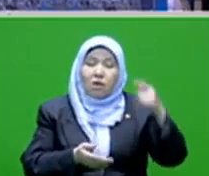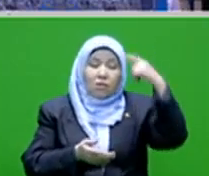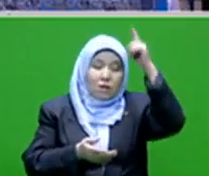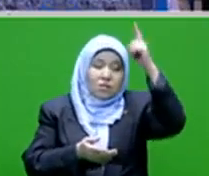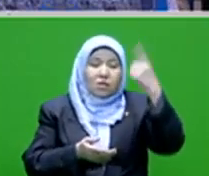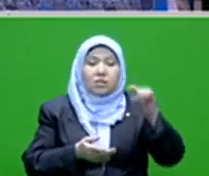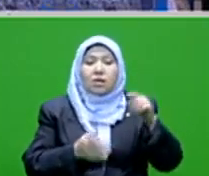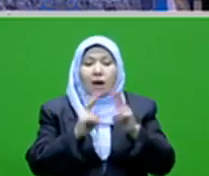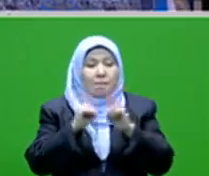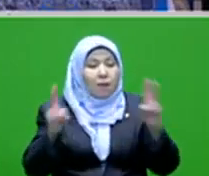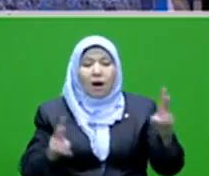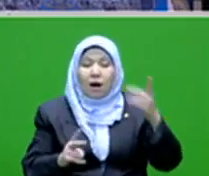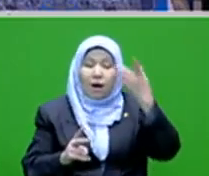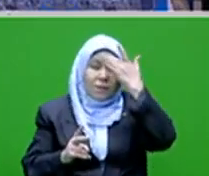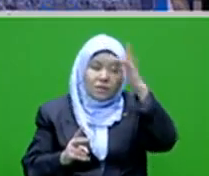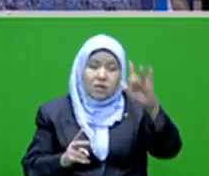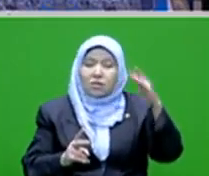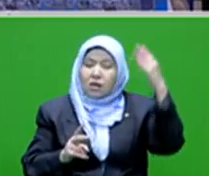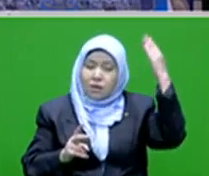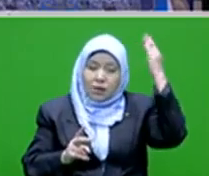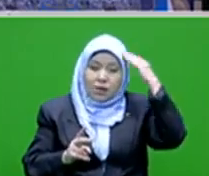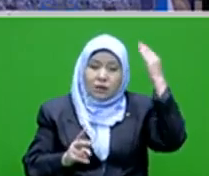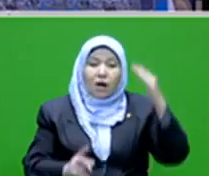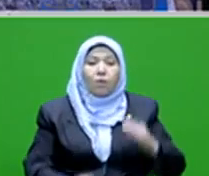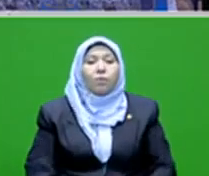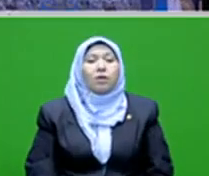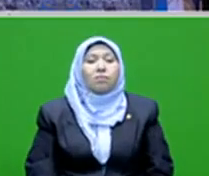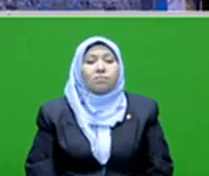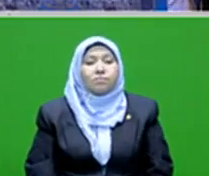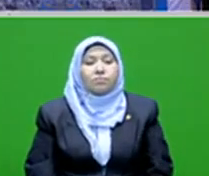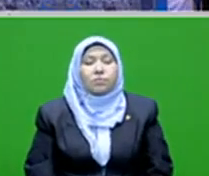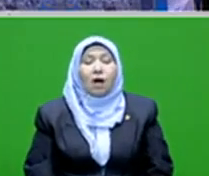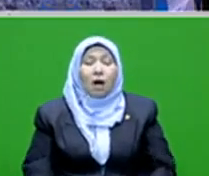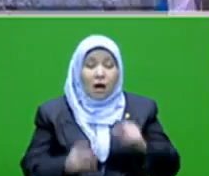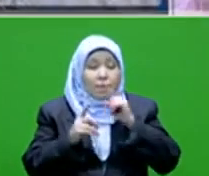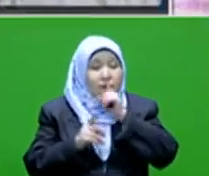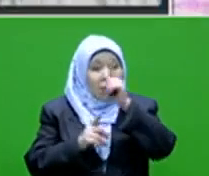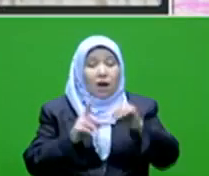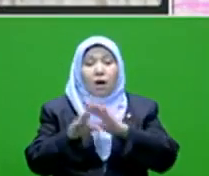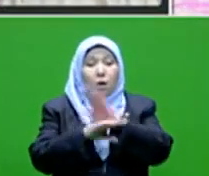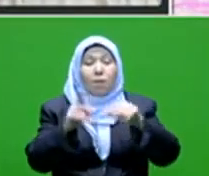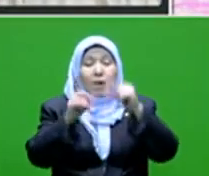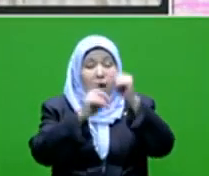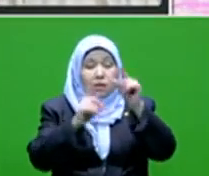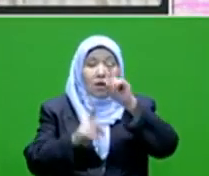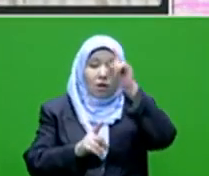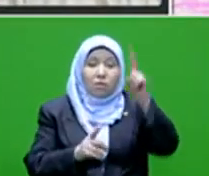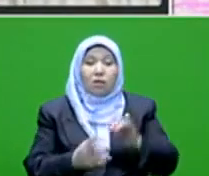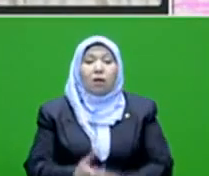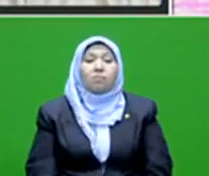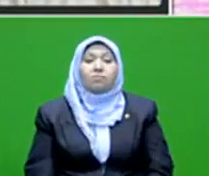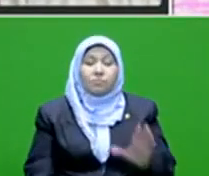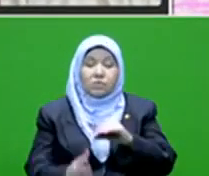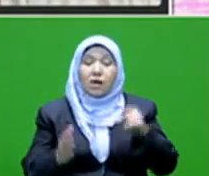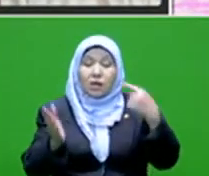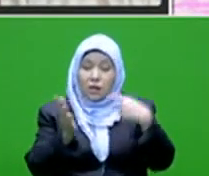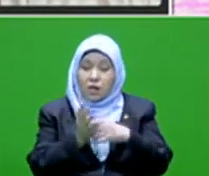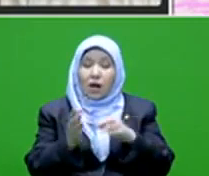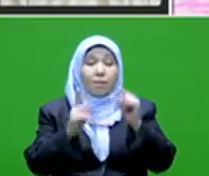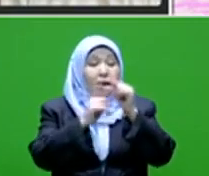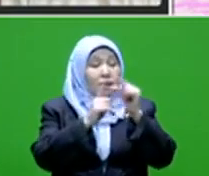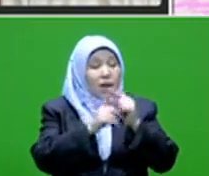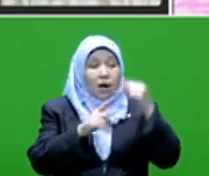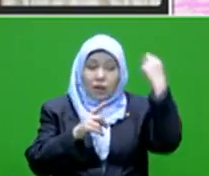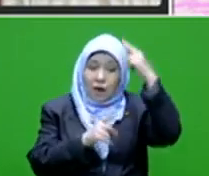الْحَكِيمُ صدق الله العظيم. Astagfirullahalazim, inilah perkataan Nabi